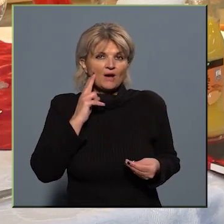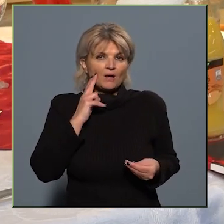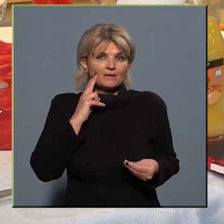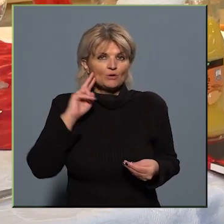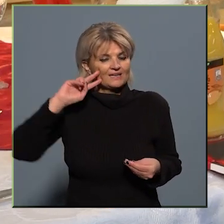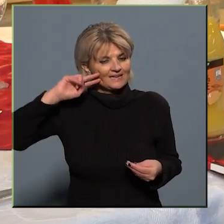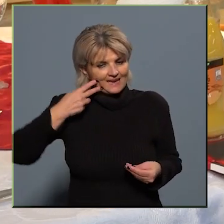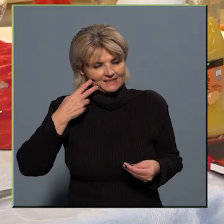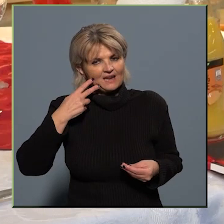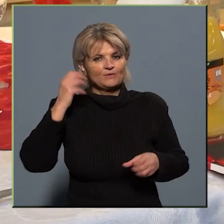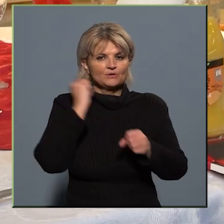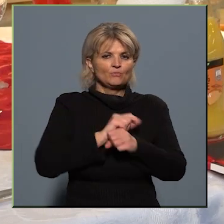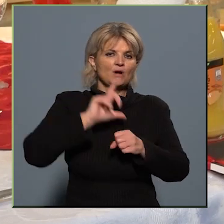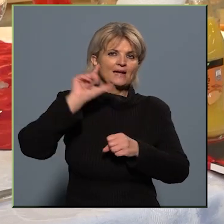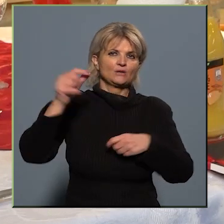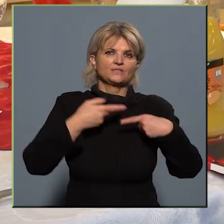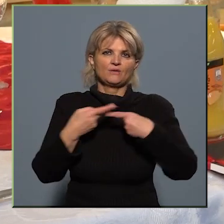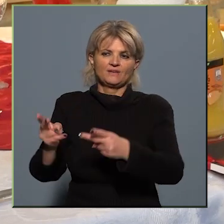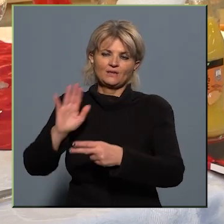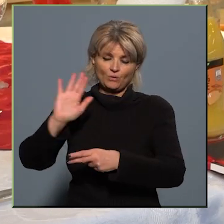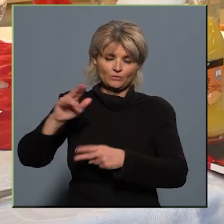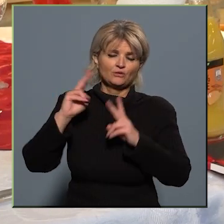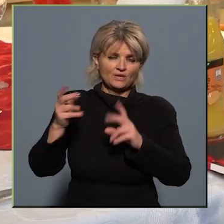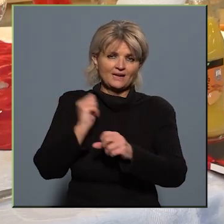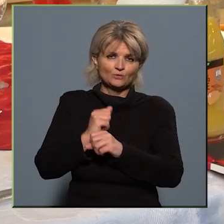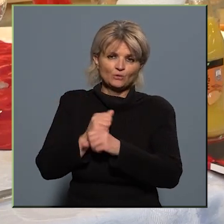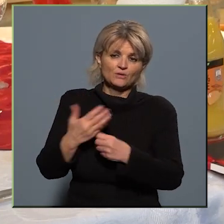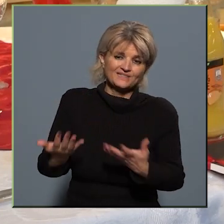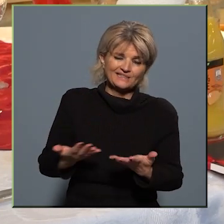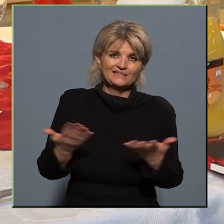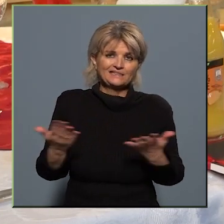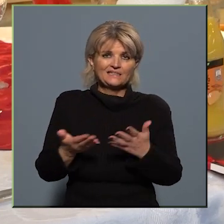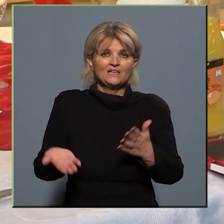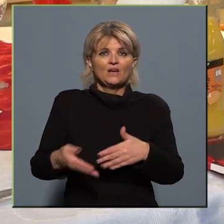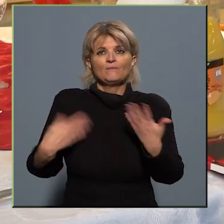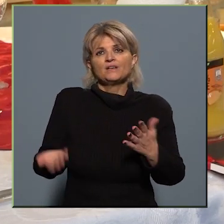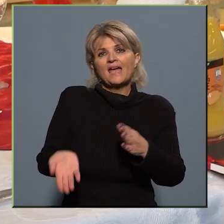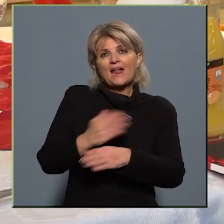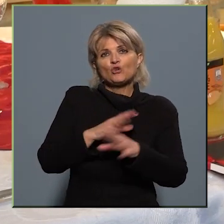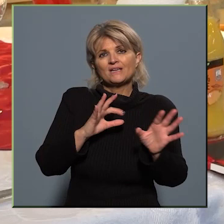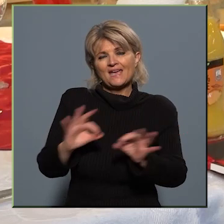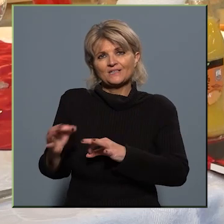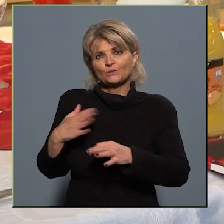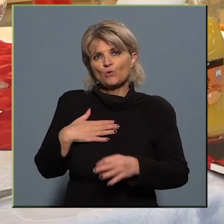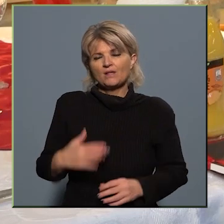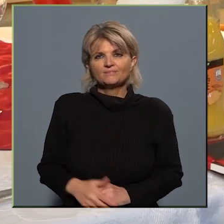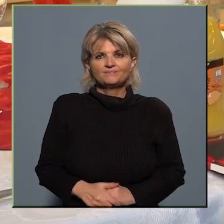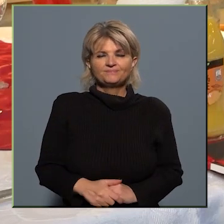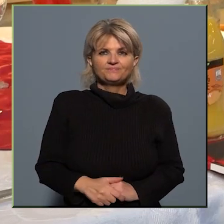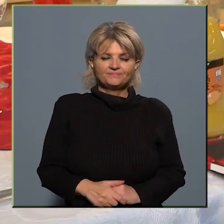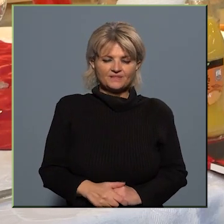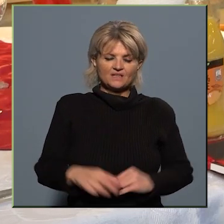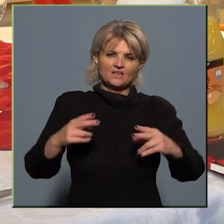vagyok munkát úgy hazavinni, hogy otthon is kell vele foglalkozni, vagy elő kell készülni valamilyen formában